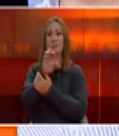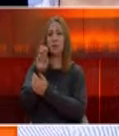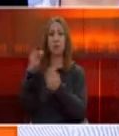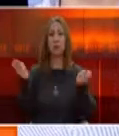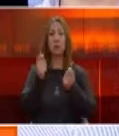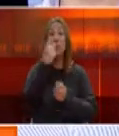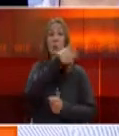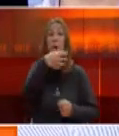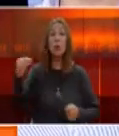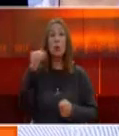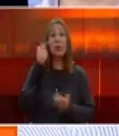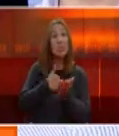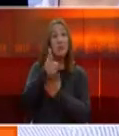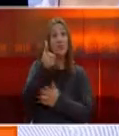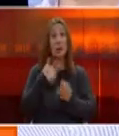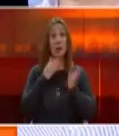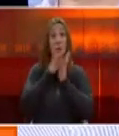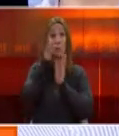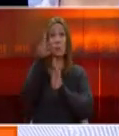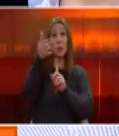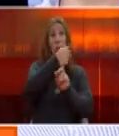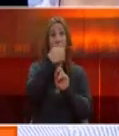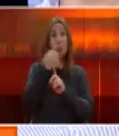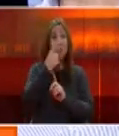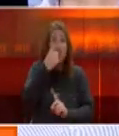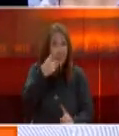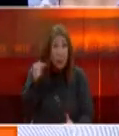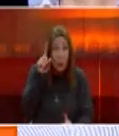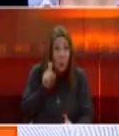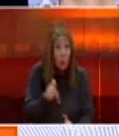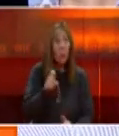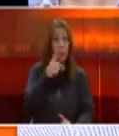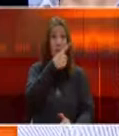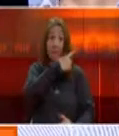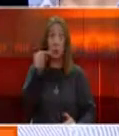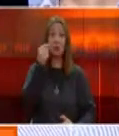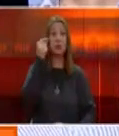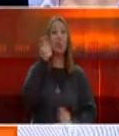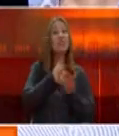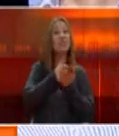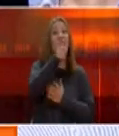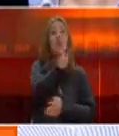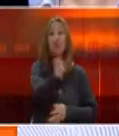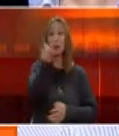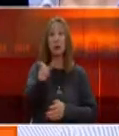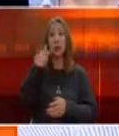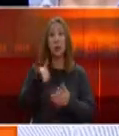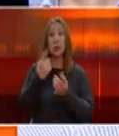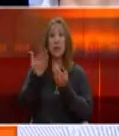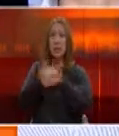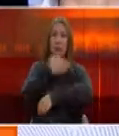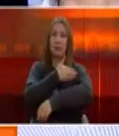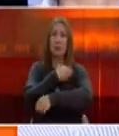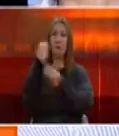kadar 1 milyon çiftçiye ulaştık ve Türkiye'de 1 milyon kişi. Evet, 1 milyon çiftçiye aktif hizmet veriyoruz